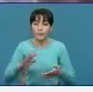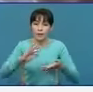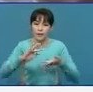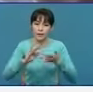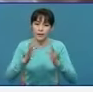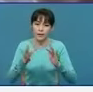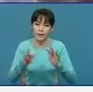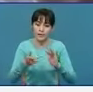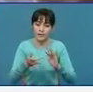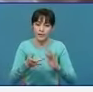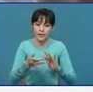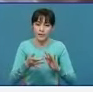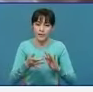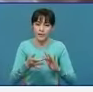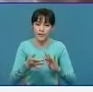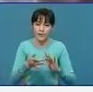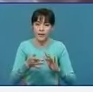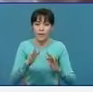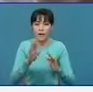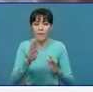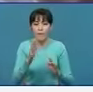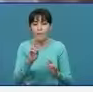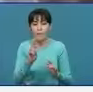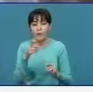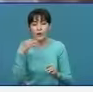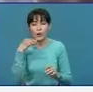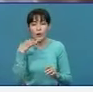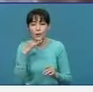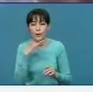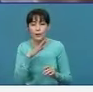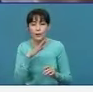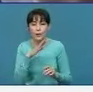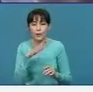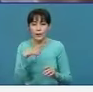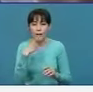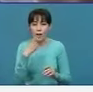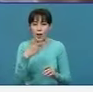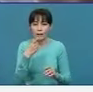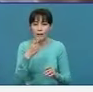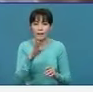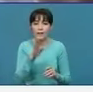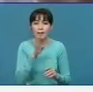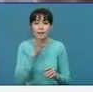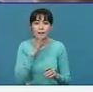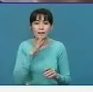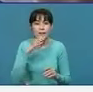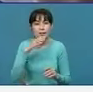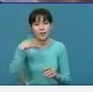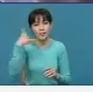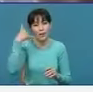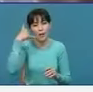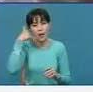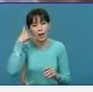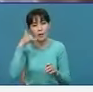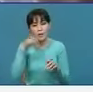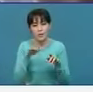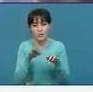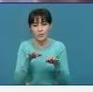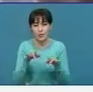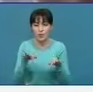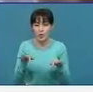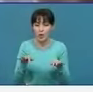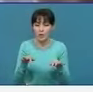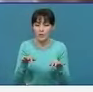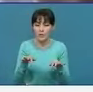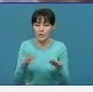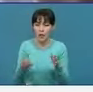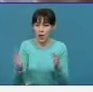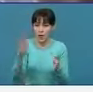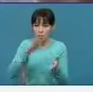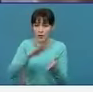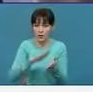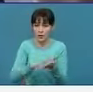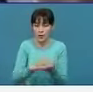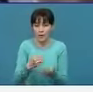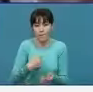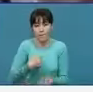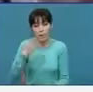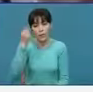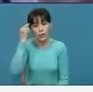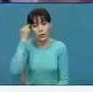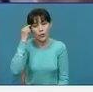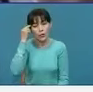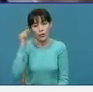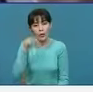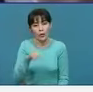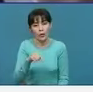арқылы WhatsApp дейді, VK дейді, солар арқылы қыздардың көңілін аулап жатады. Меніңше, одан